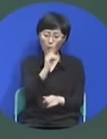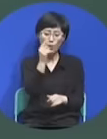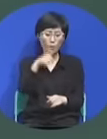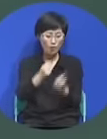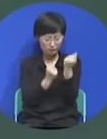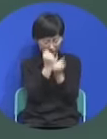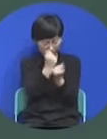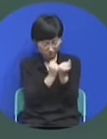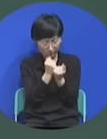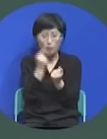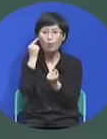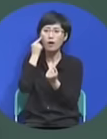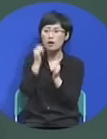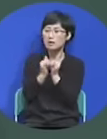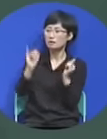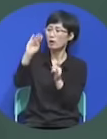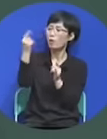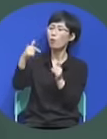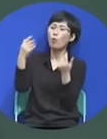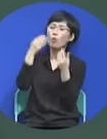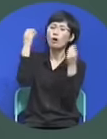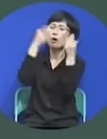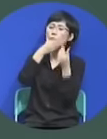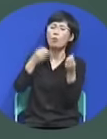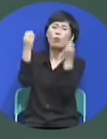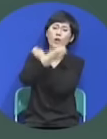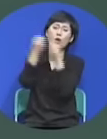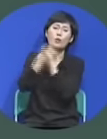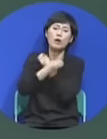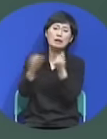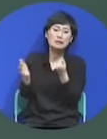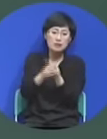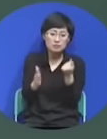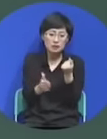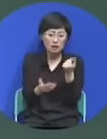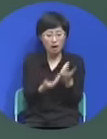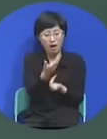굉장한 분쟁들이 많이 일어나.